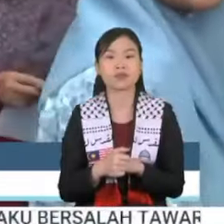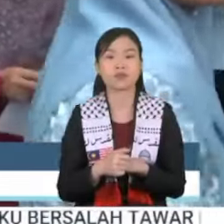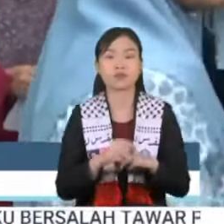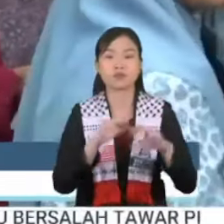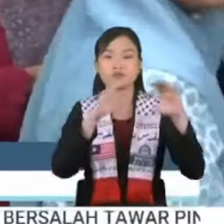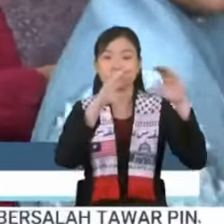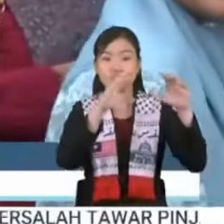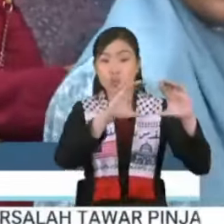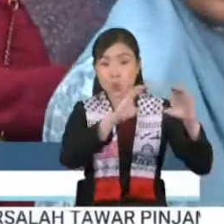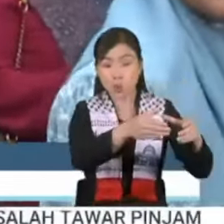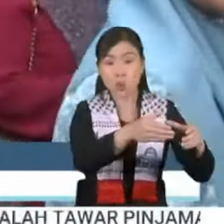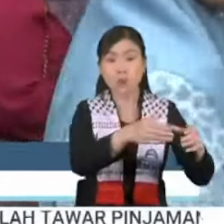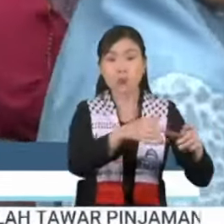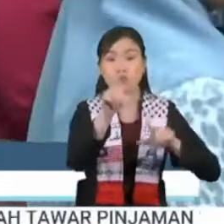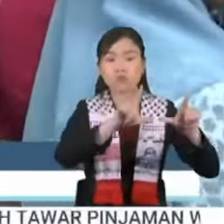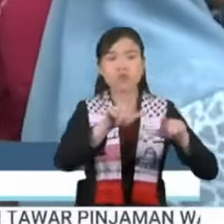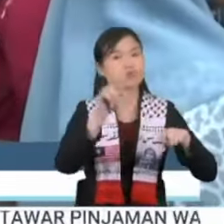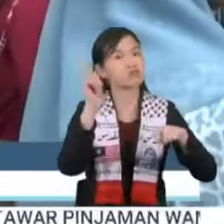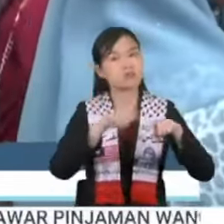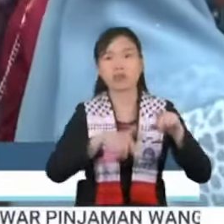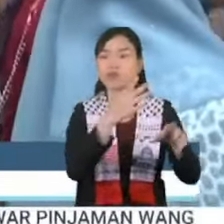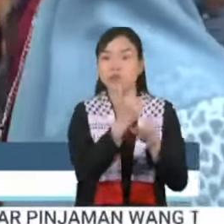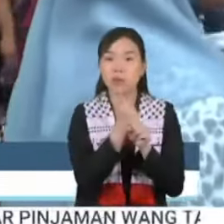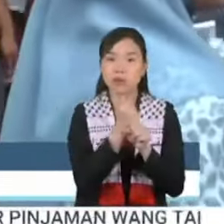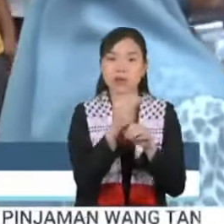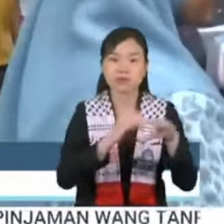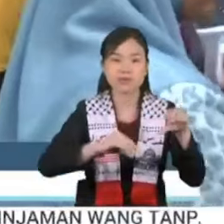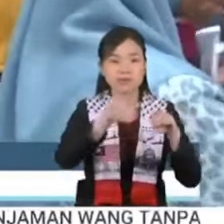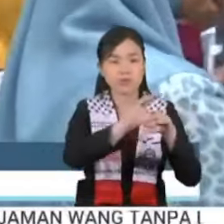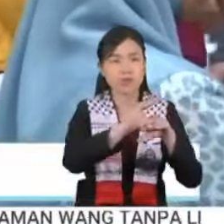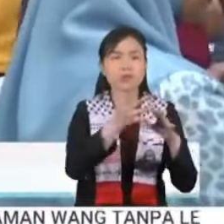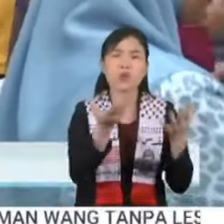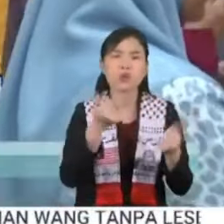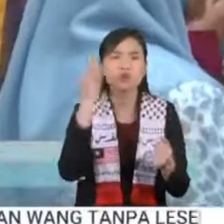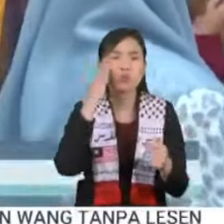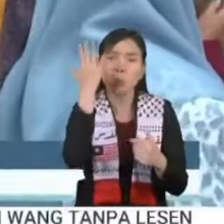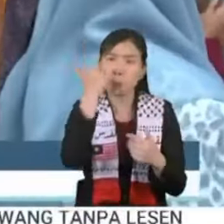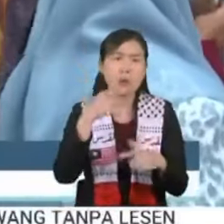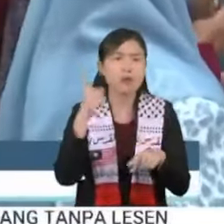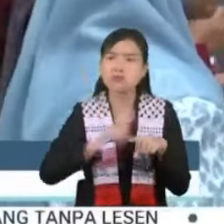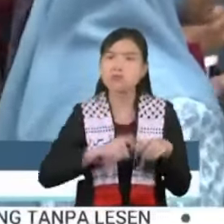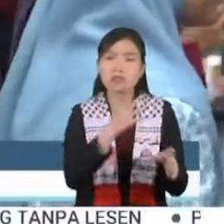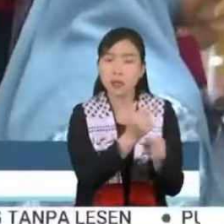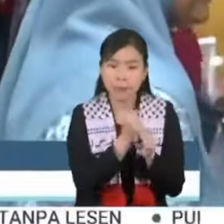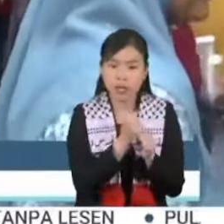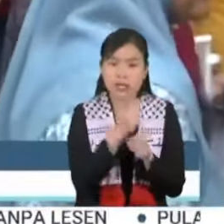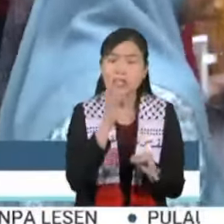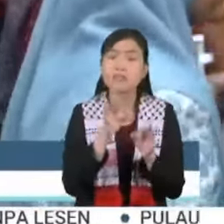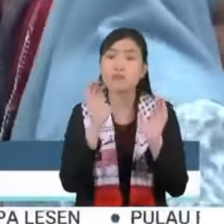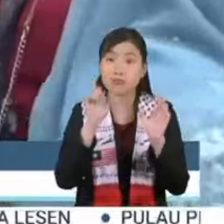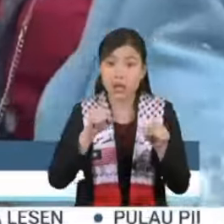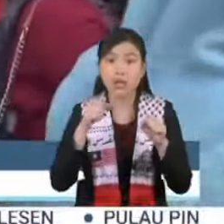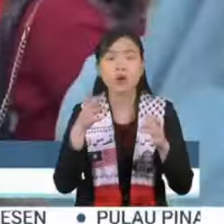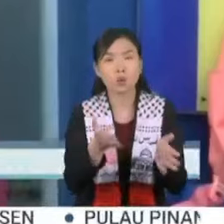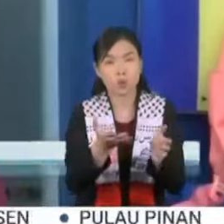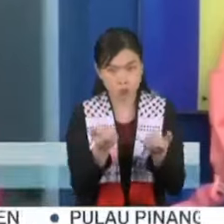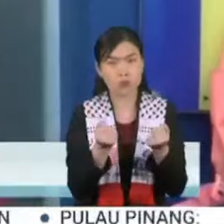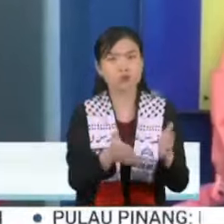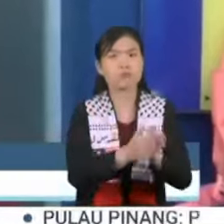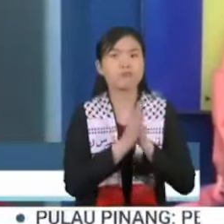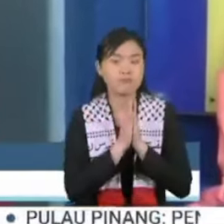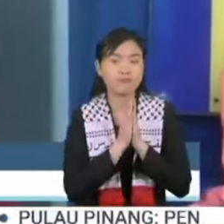ni tidak layak untuk mendapat subsidi. So kita nak tahu apa sebab yang tak boleh dapat subsidi. Kalau boleh kita nak buat rayuan lah untuk dapatkan subsidi